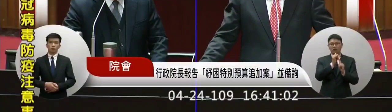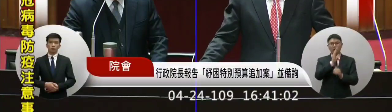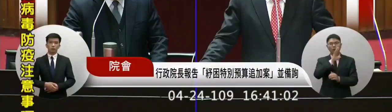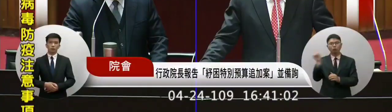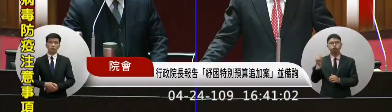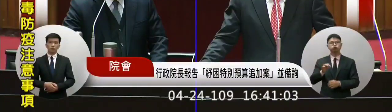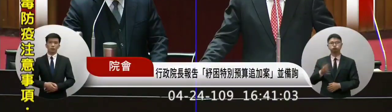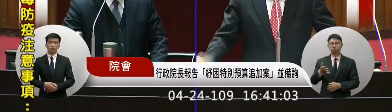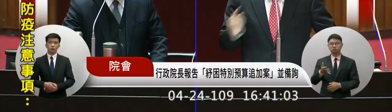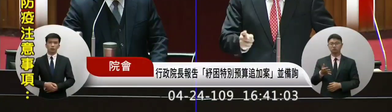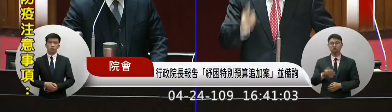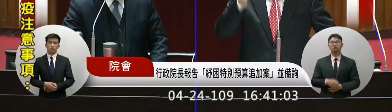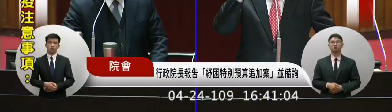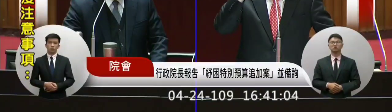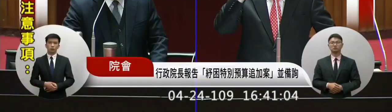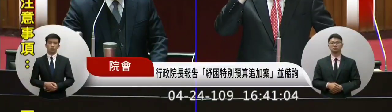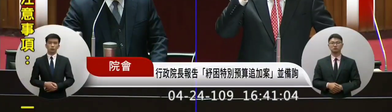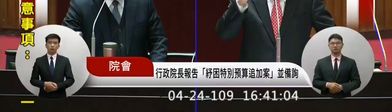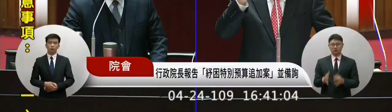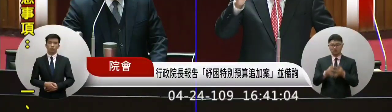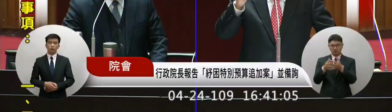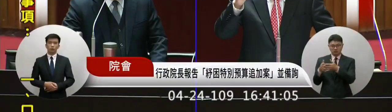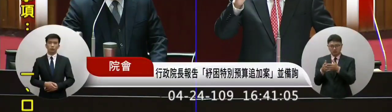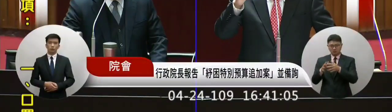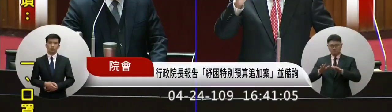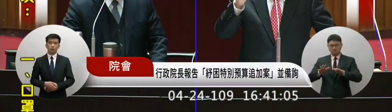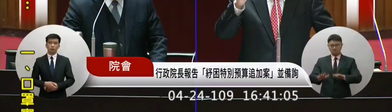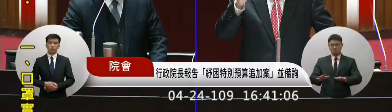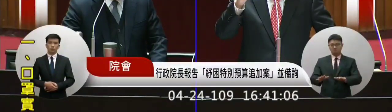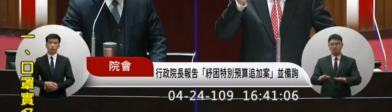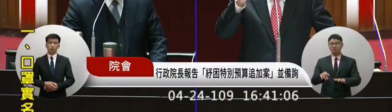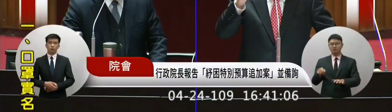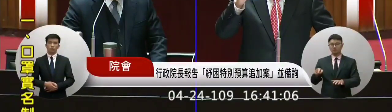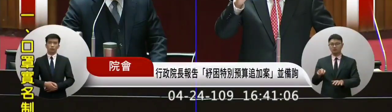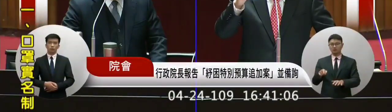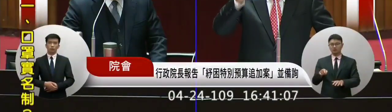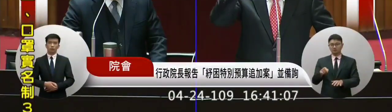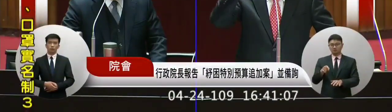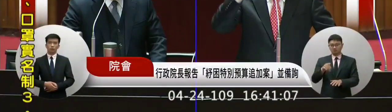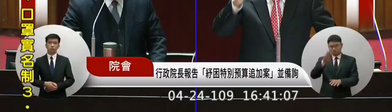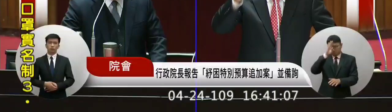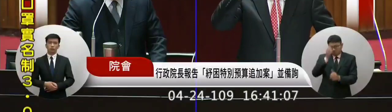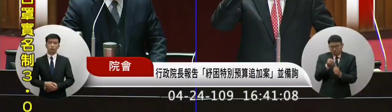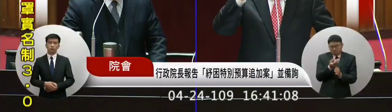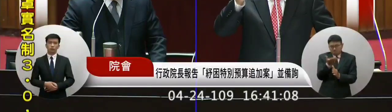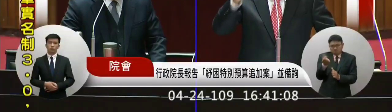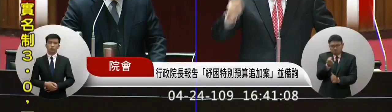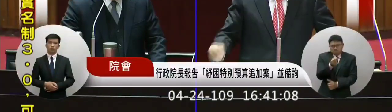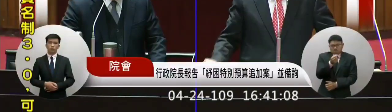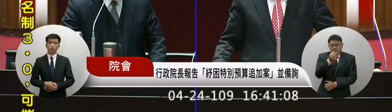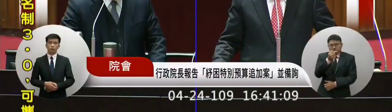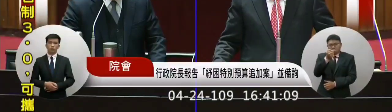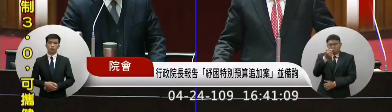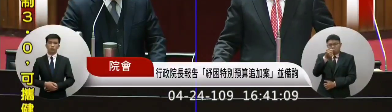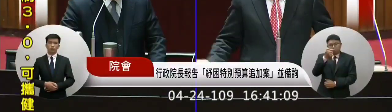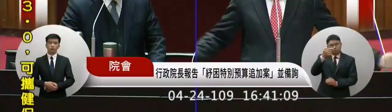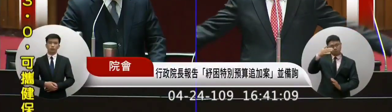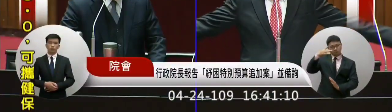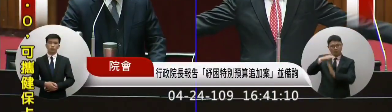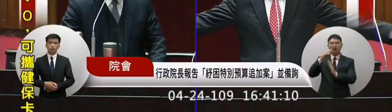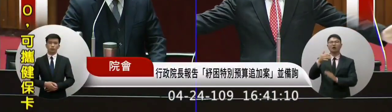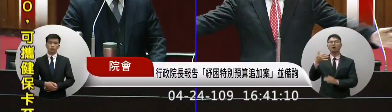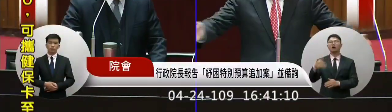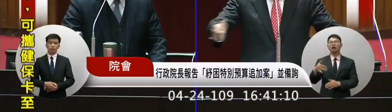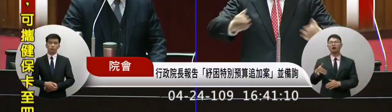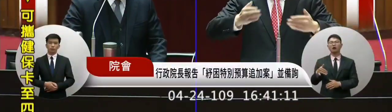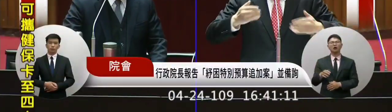长，美国现在是正在高峰期，甚至还没有越过高峰期，他